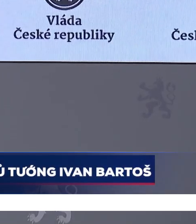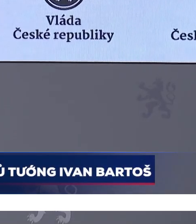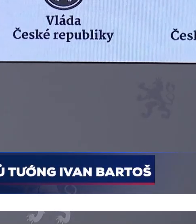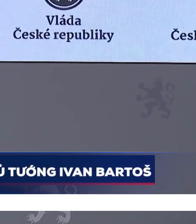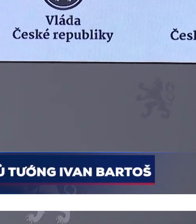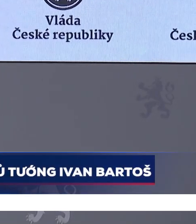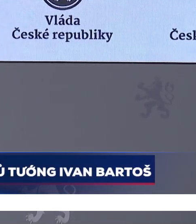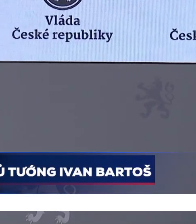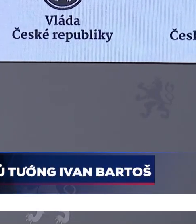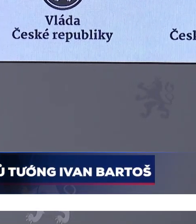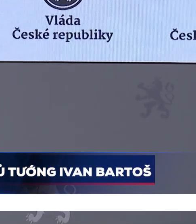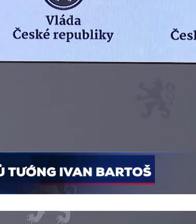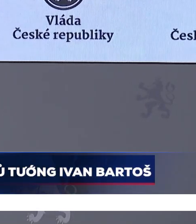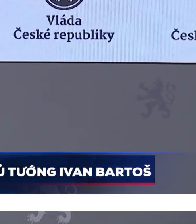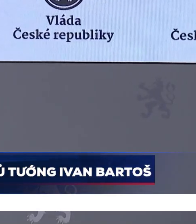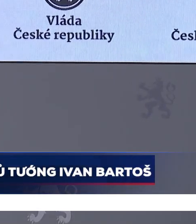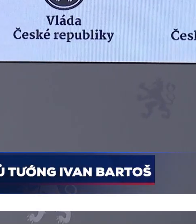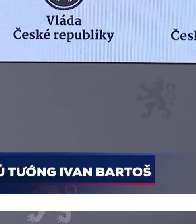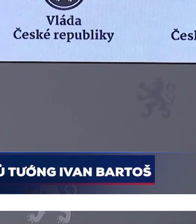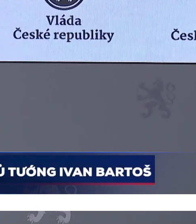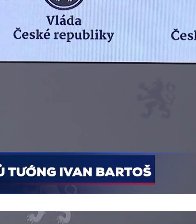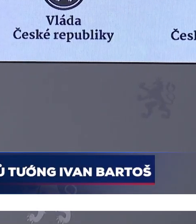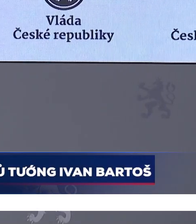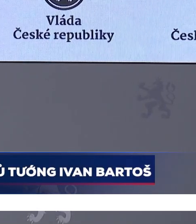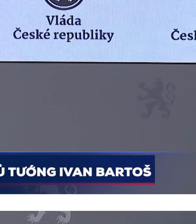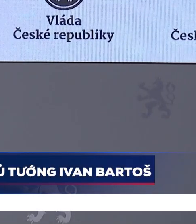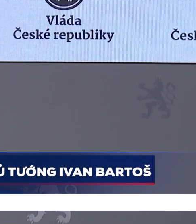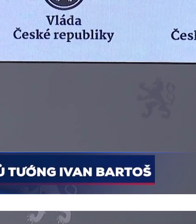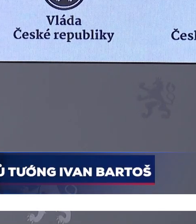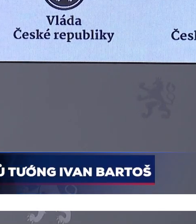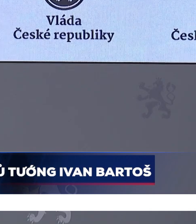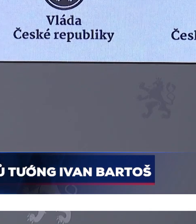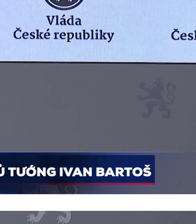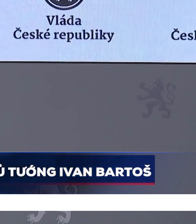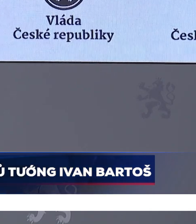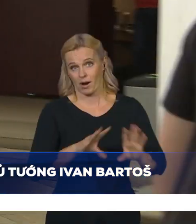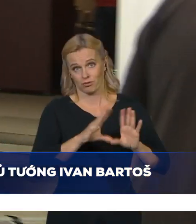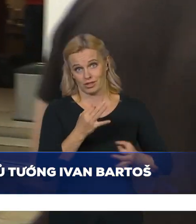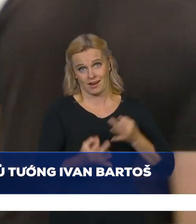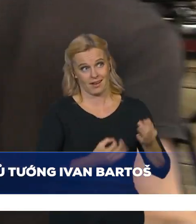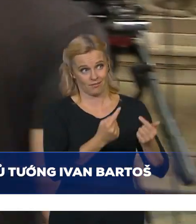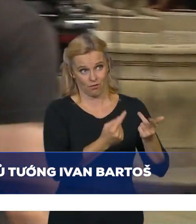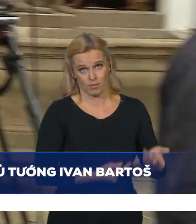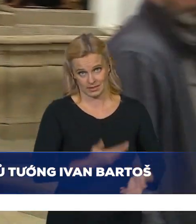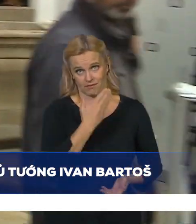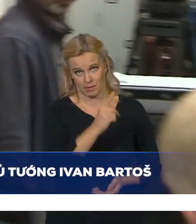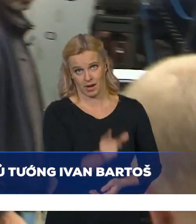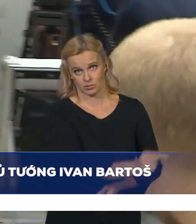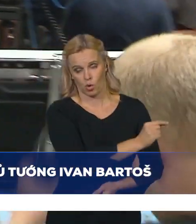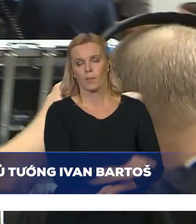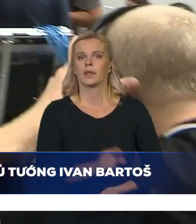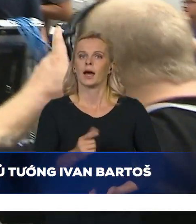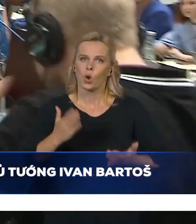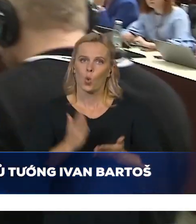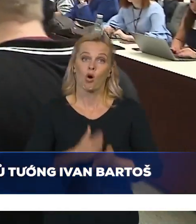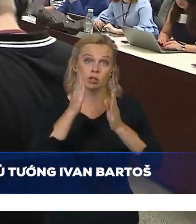Thủ tướng Fiala cho biết ông rất hài lòng với công việc của các bộ trưởng khác được Piraki đề cử. Ông đã thông báo với các đối tác